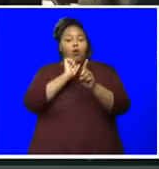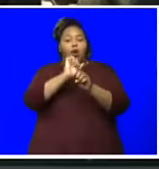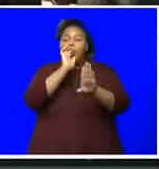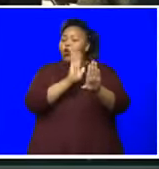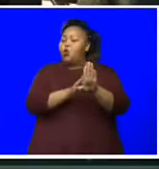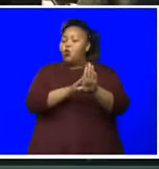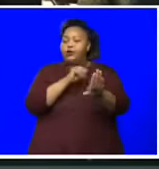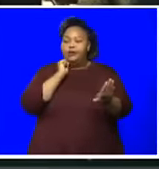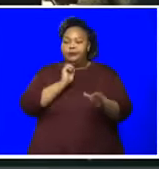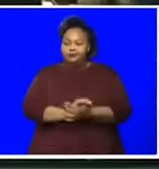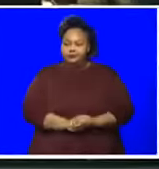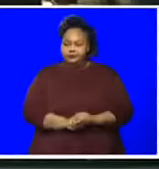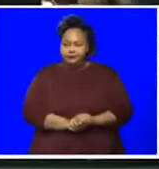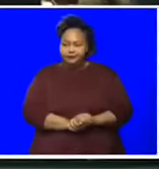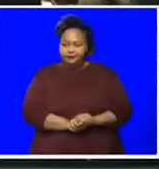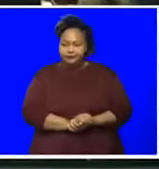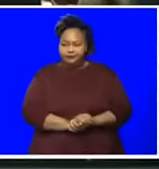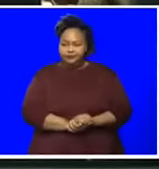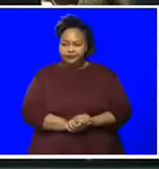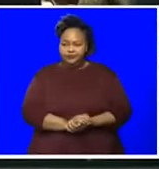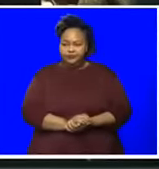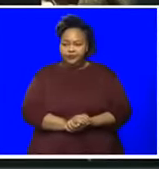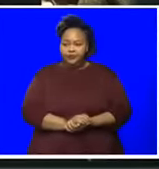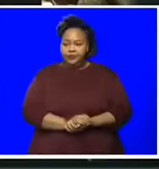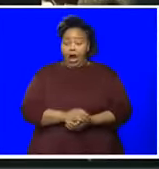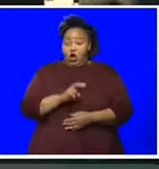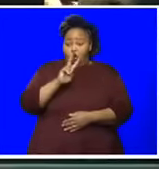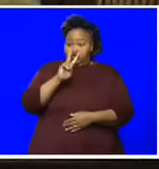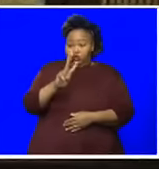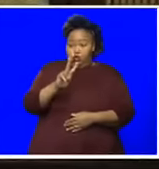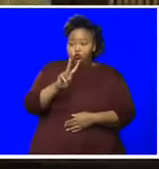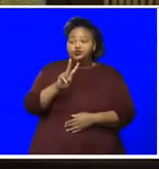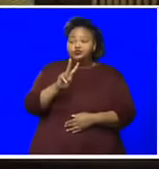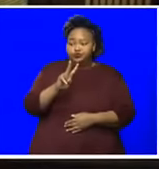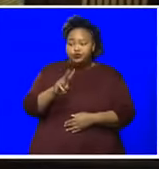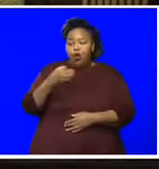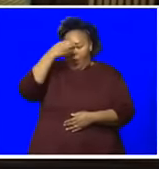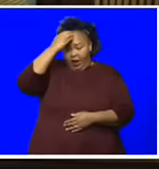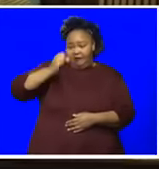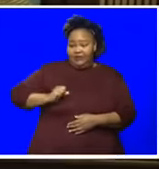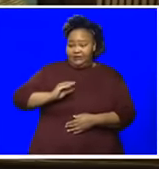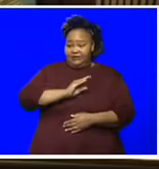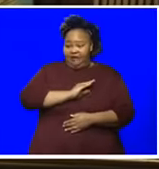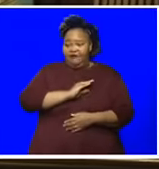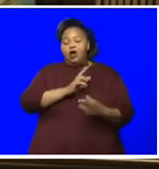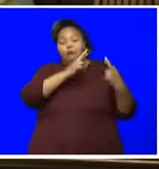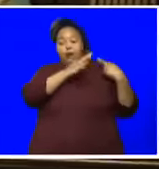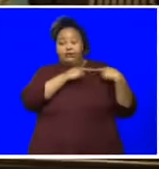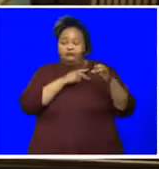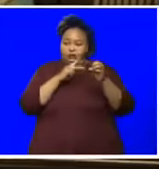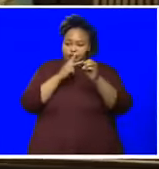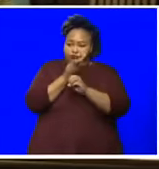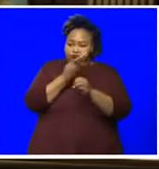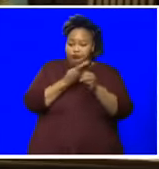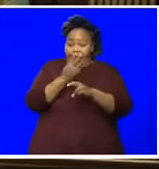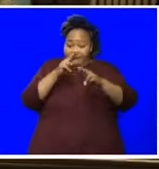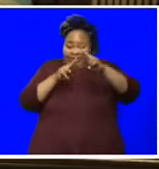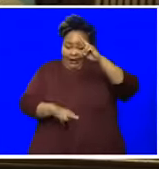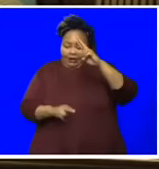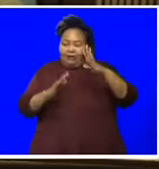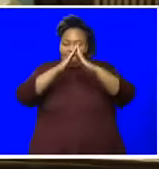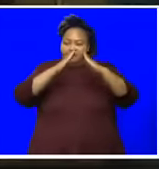Letisebenzi tembuso letibunjinela betitimbili kanzi betisitiko letemabhizinisi